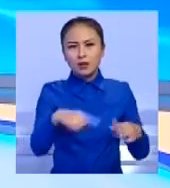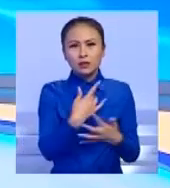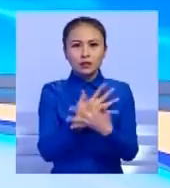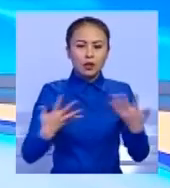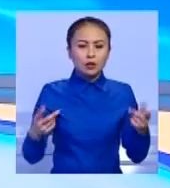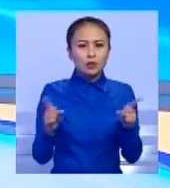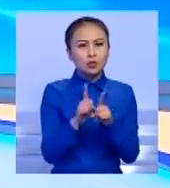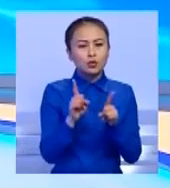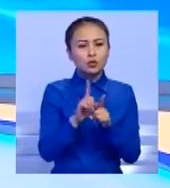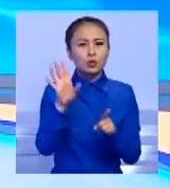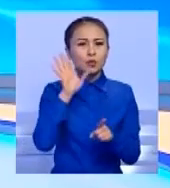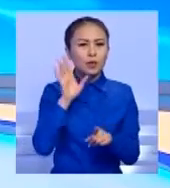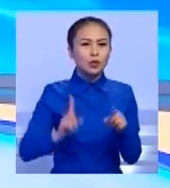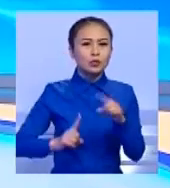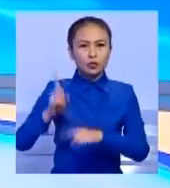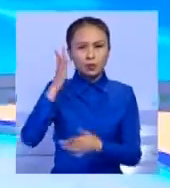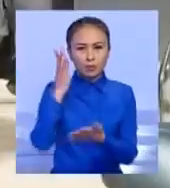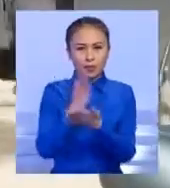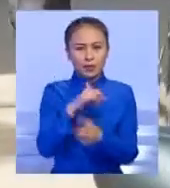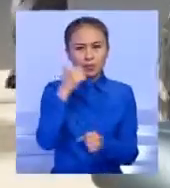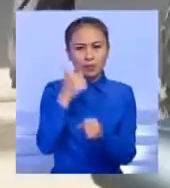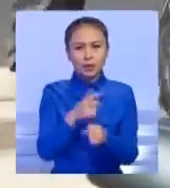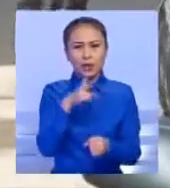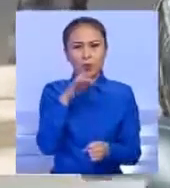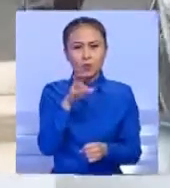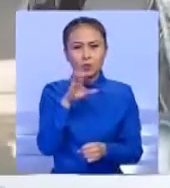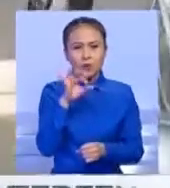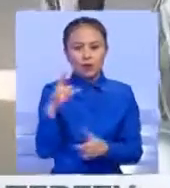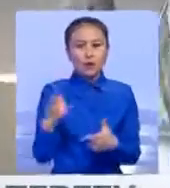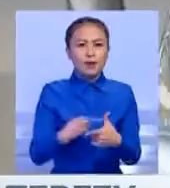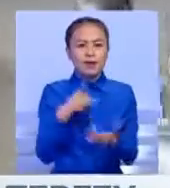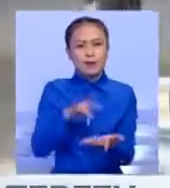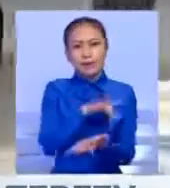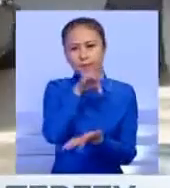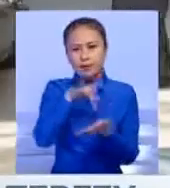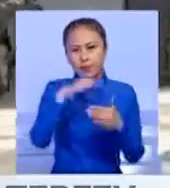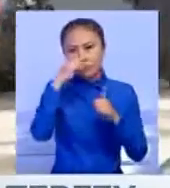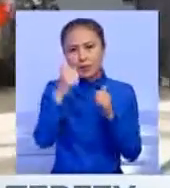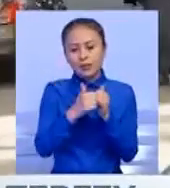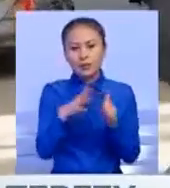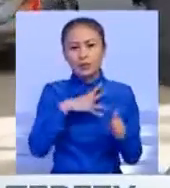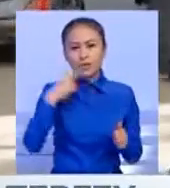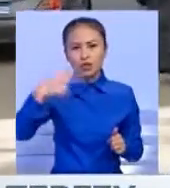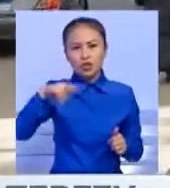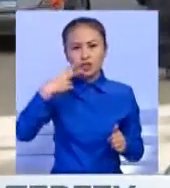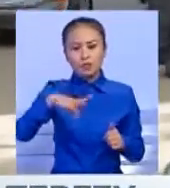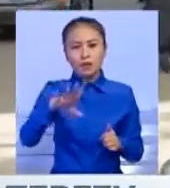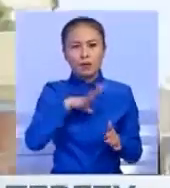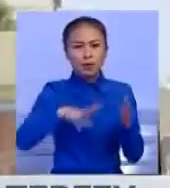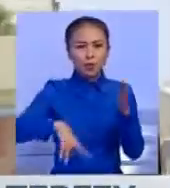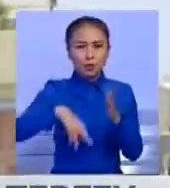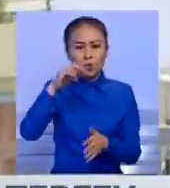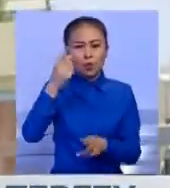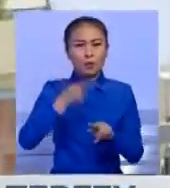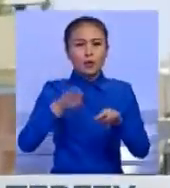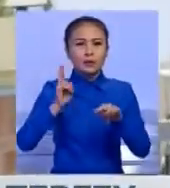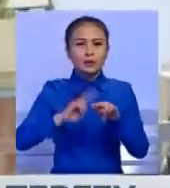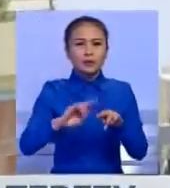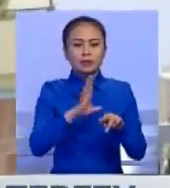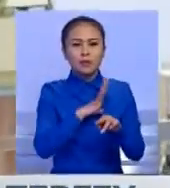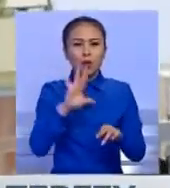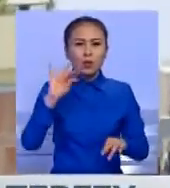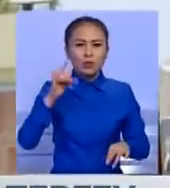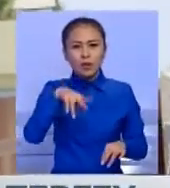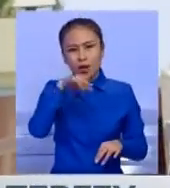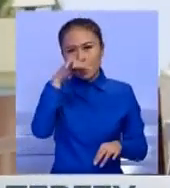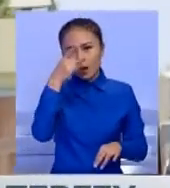ұшу алаңының басшысы да бар. Бұл оқиға өткен аптада Луксор қаласының маңында болды. 20 жолаушы мінген әуе шары апатқа ұшырап,